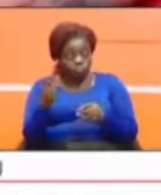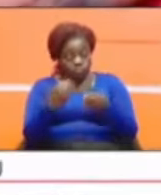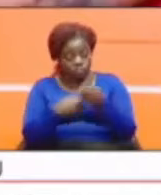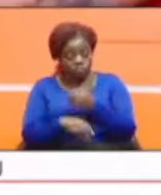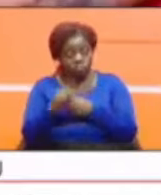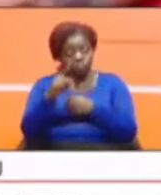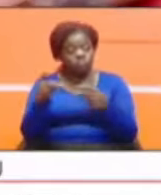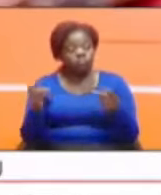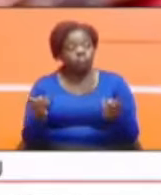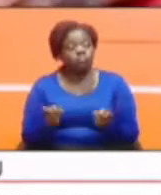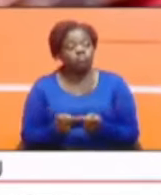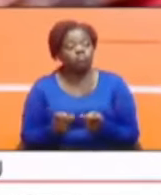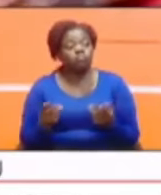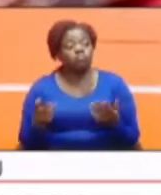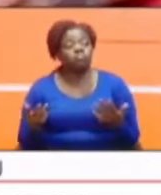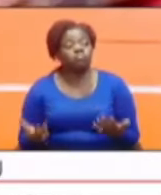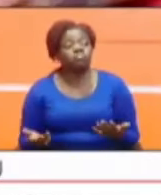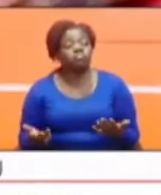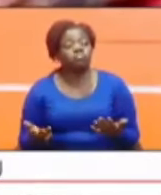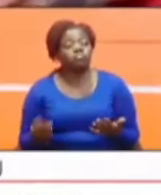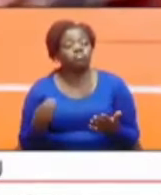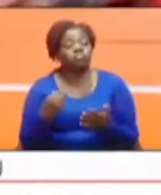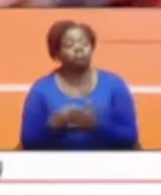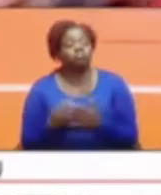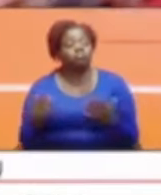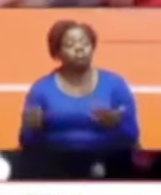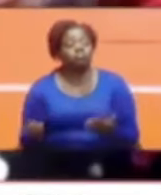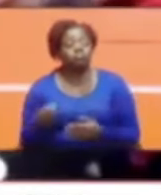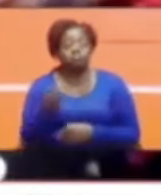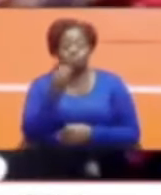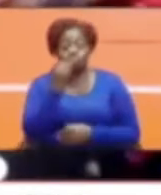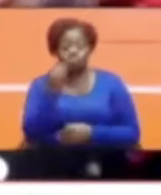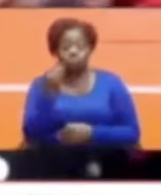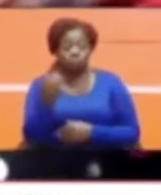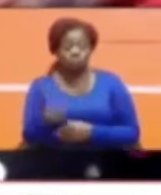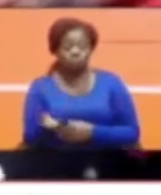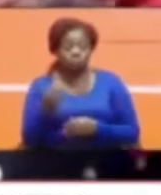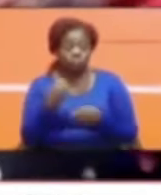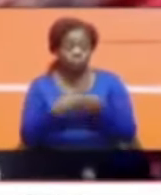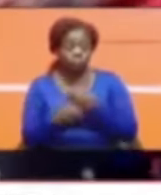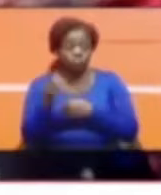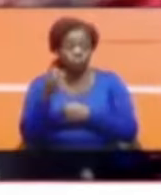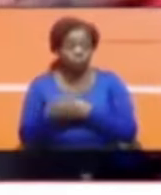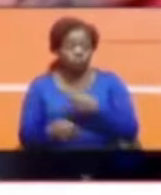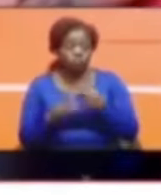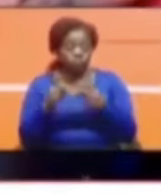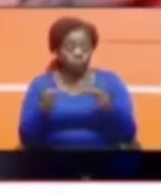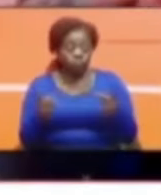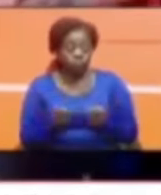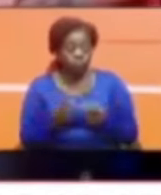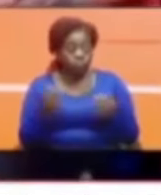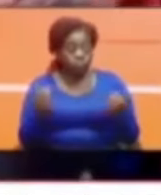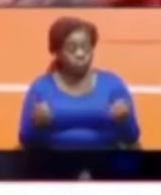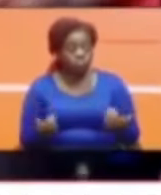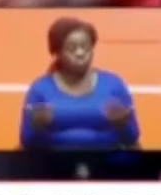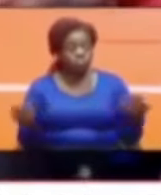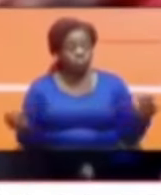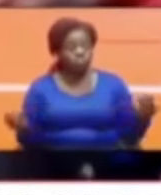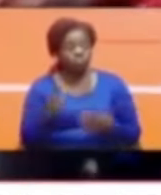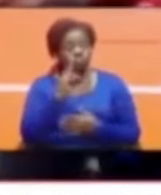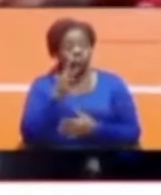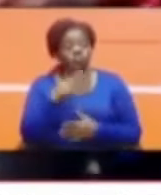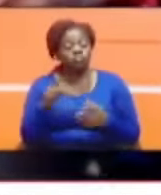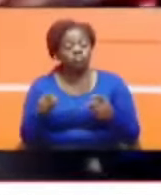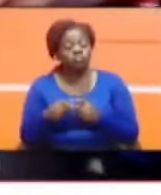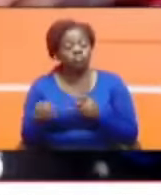ewasooka ne sente nezasigalawo naazirya kati aguze wasembayo essaawa yakakati we tuli